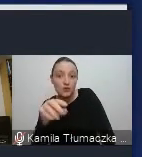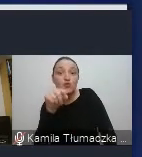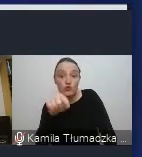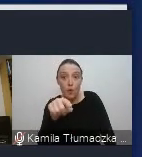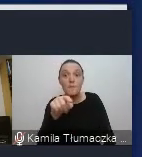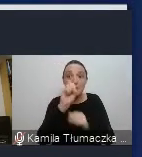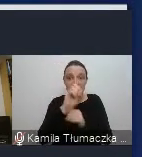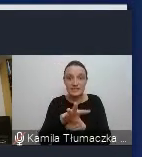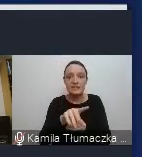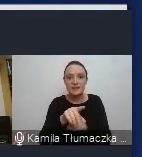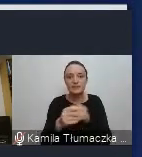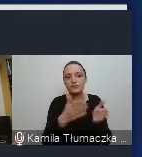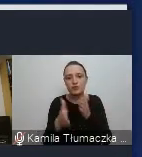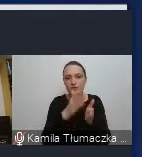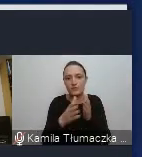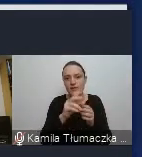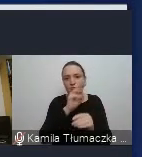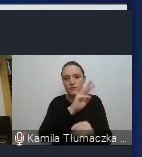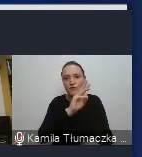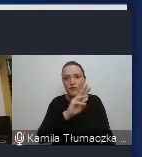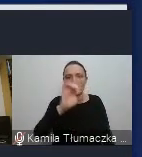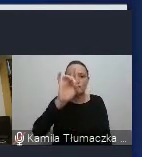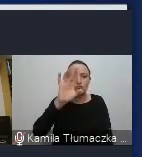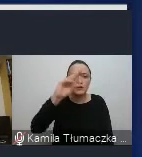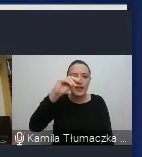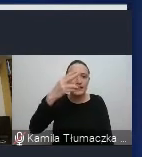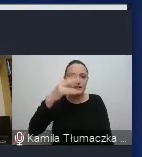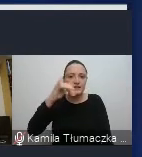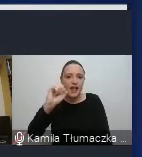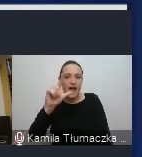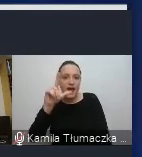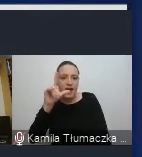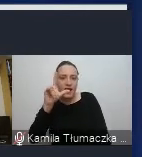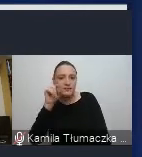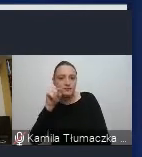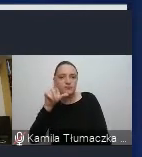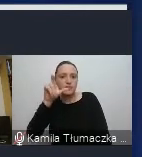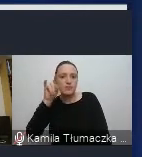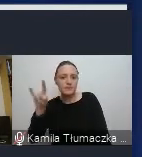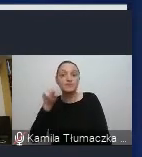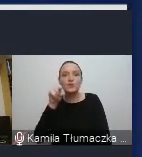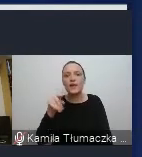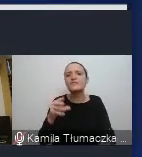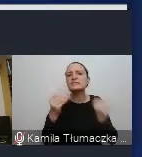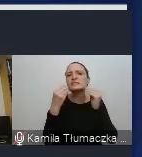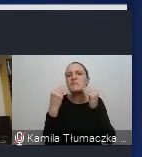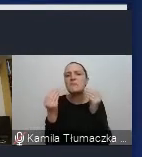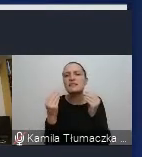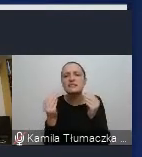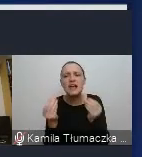przygotowaną w Geniali i chciałam Państwu też pokazać, jakie wspaniałe rzeczy